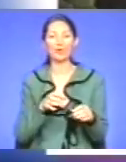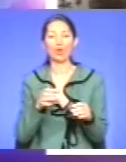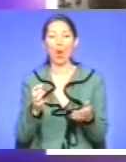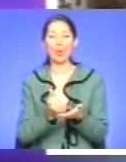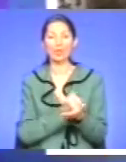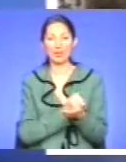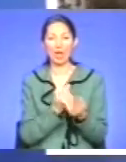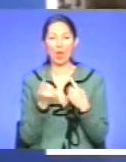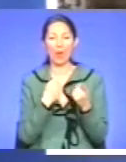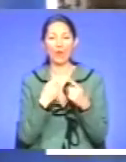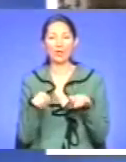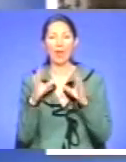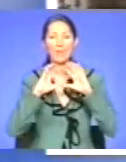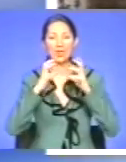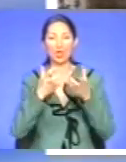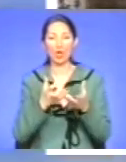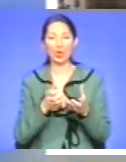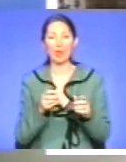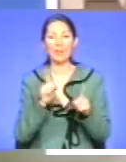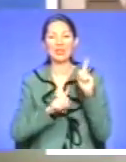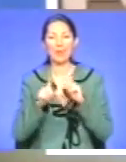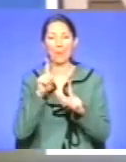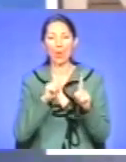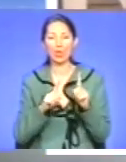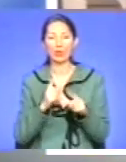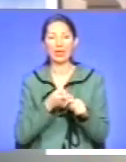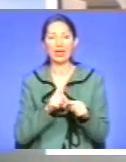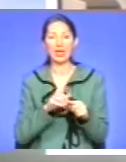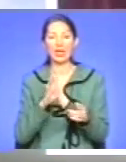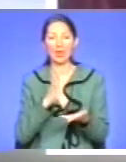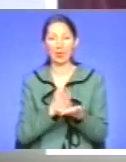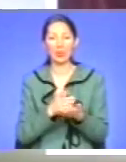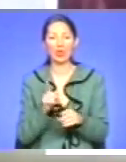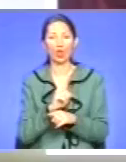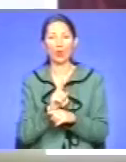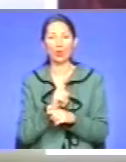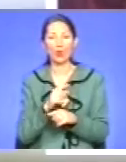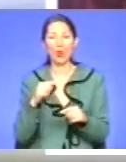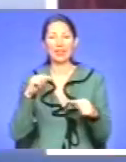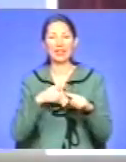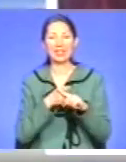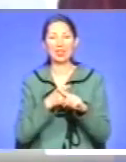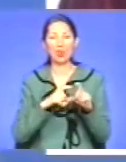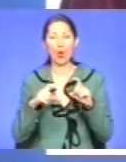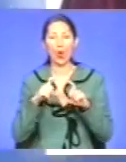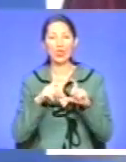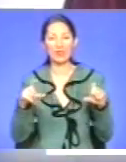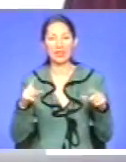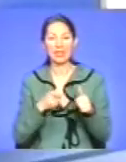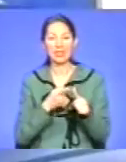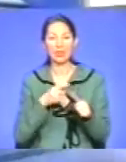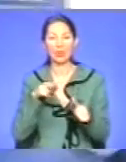потенціалу обговорюють на міжнародному симпозіумі, який відбувається у Тернопільському технічному університеті імені Івана